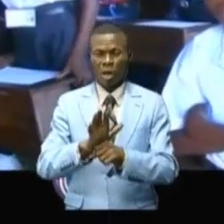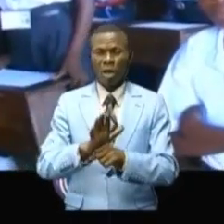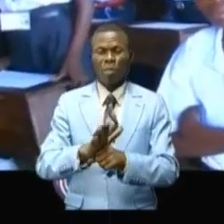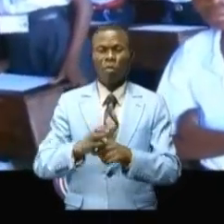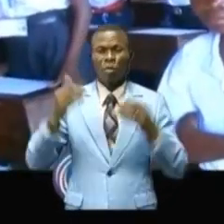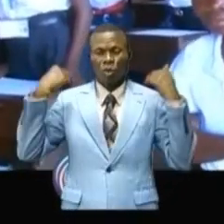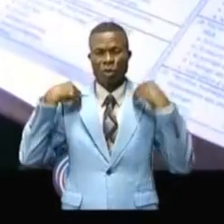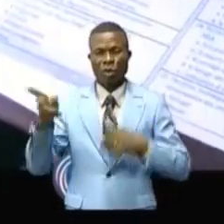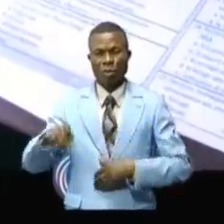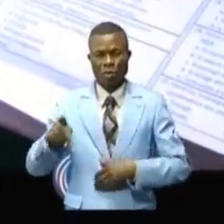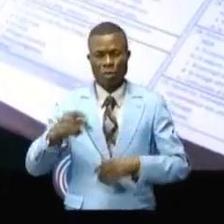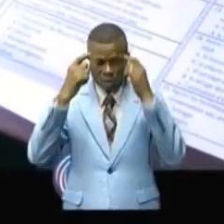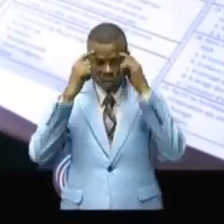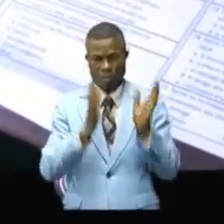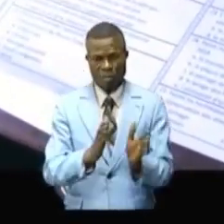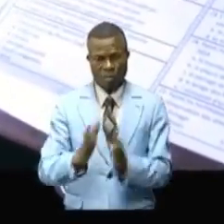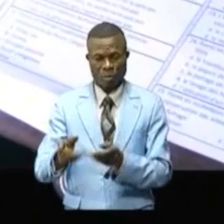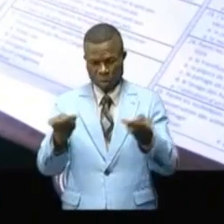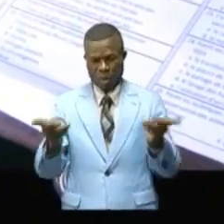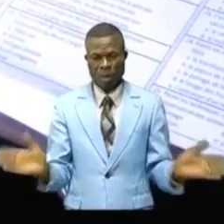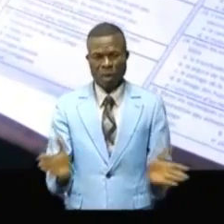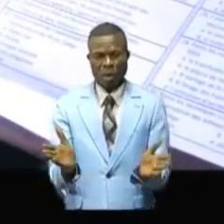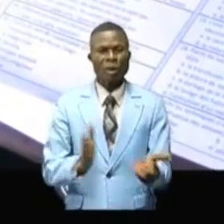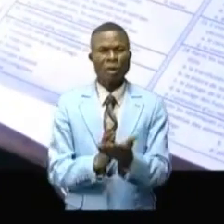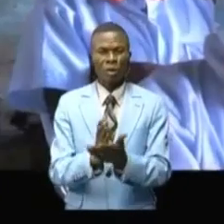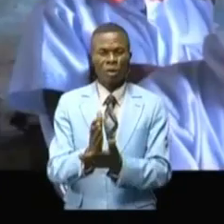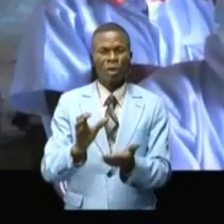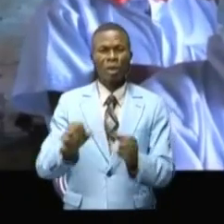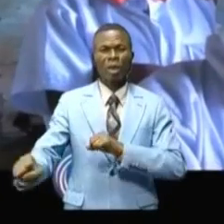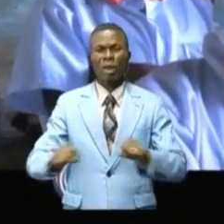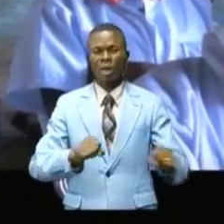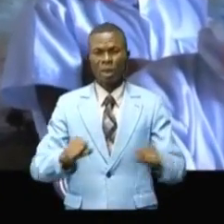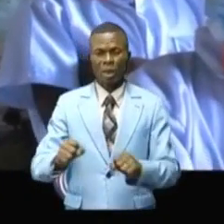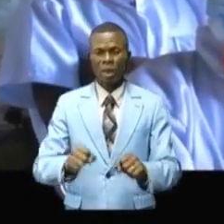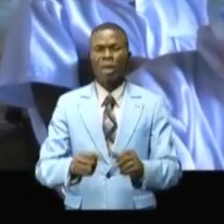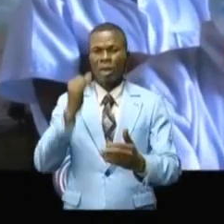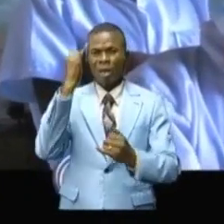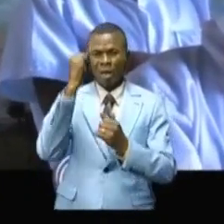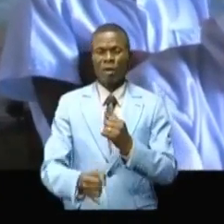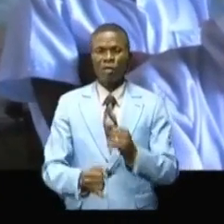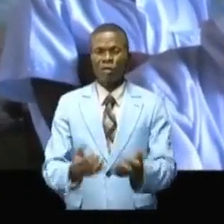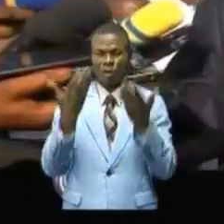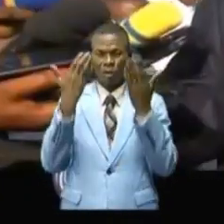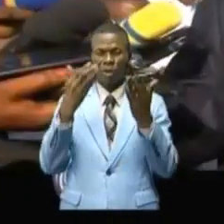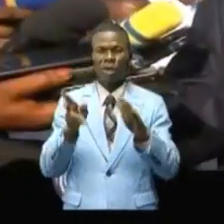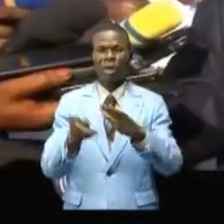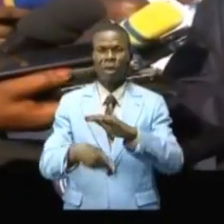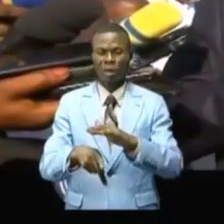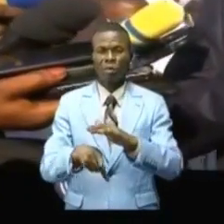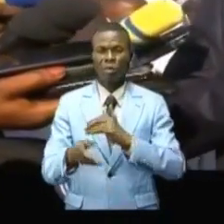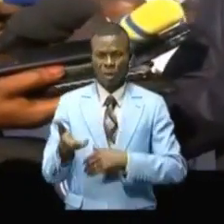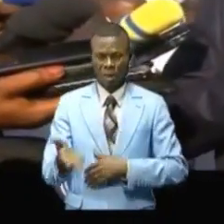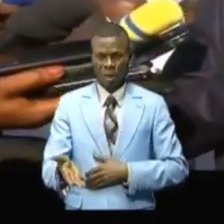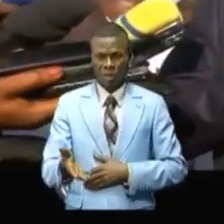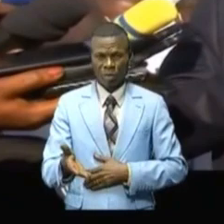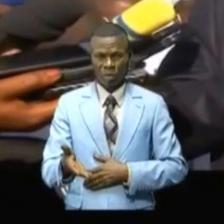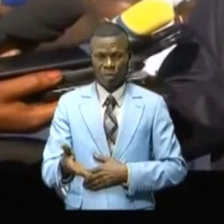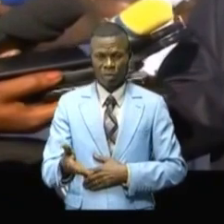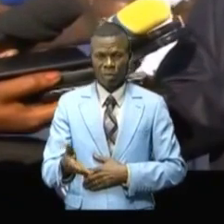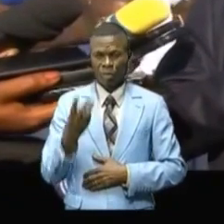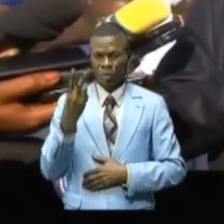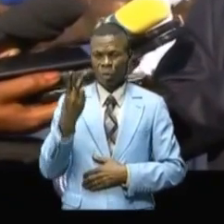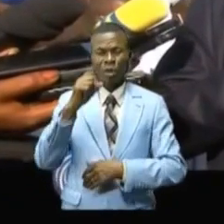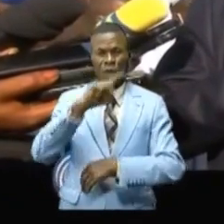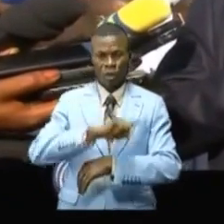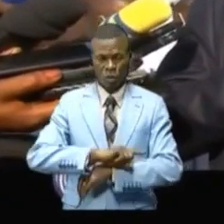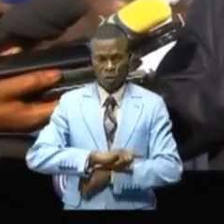aux dispositions prises pour un encadrement serein de ces épreuves qui marquent la fin d'études primaires. Vous allez, pendant